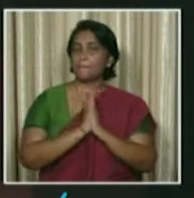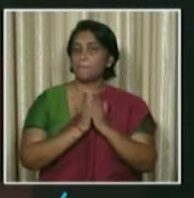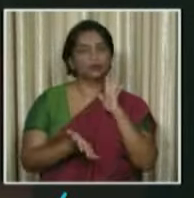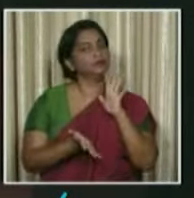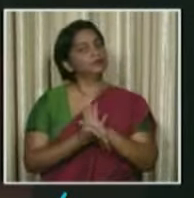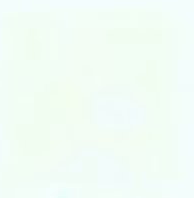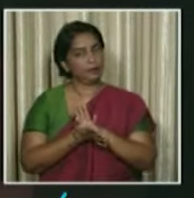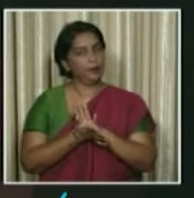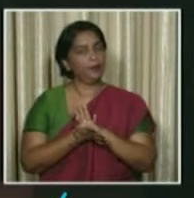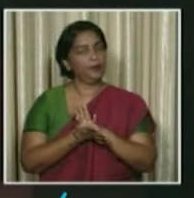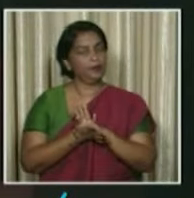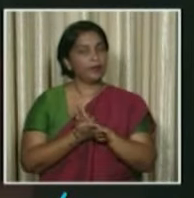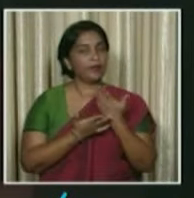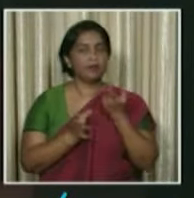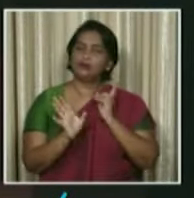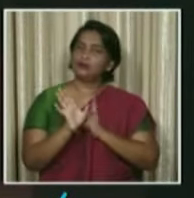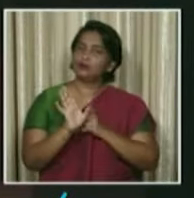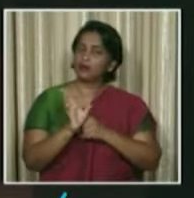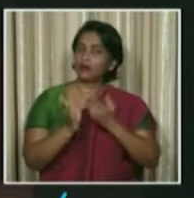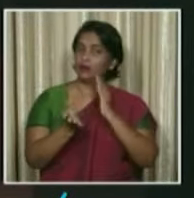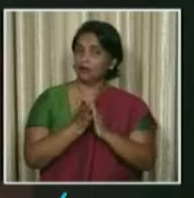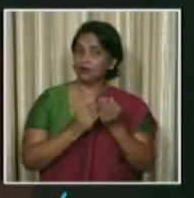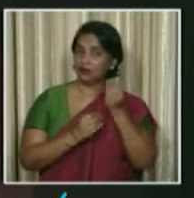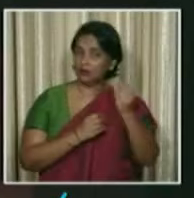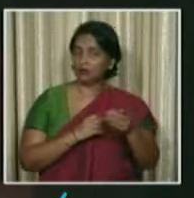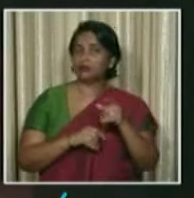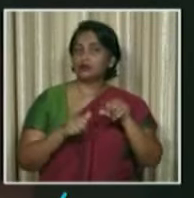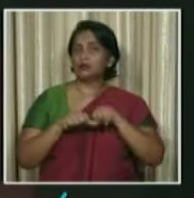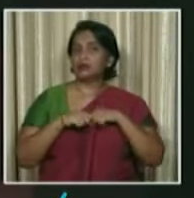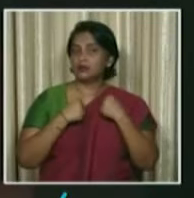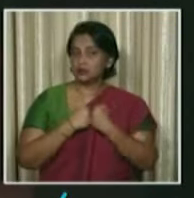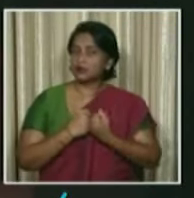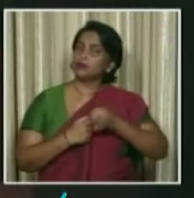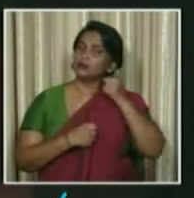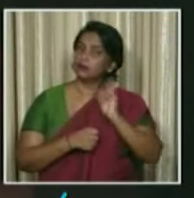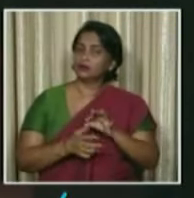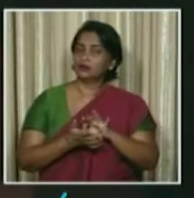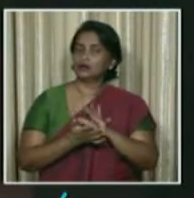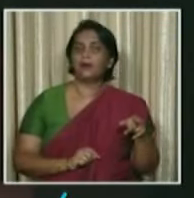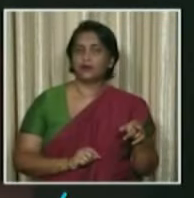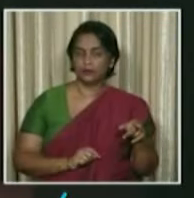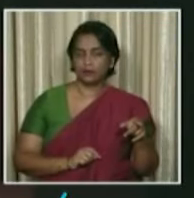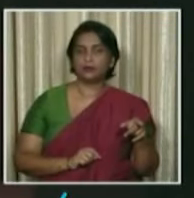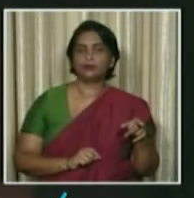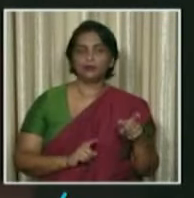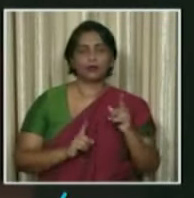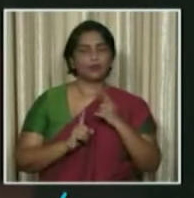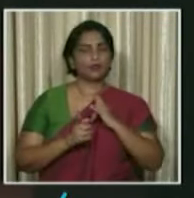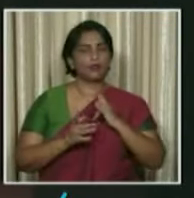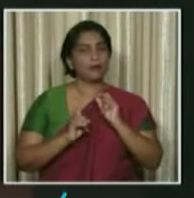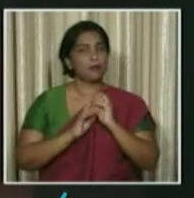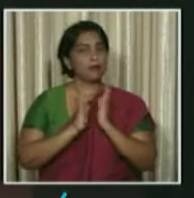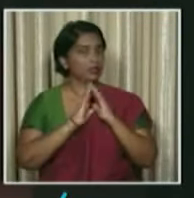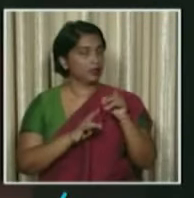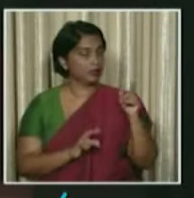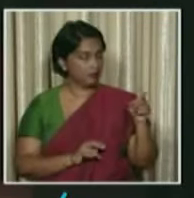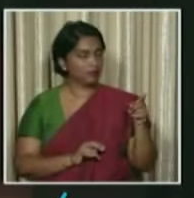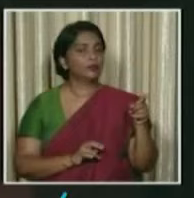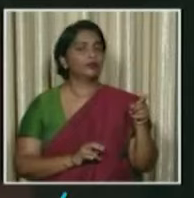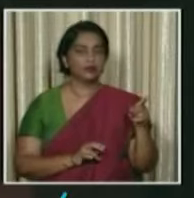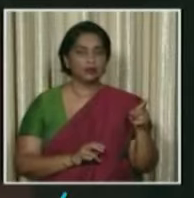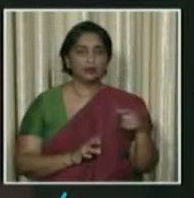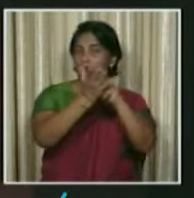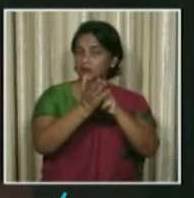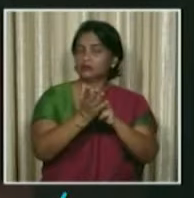මුද්‍රණ කරලා අඛණ්ඩ සැපයීමකට අදාළ සමාගමේ එකඟතාවය ලබා දීලා තිබුණත් ආගම නිගමන දෙපාර්තමේන්තුව ඒ